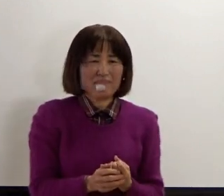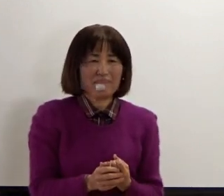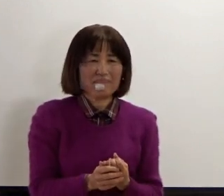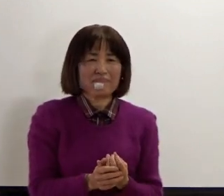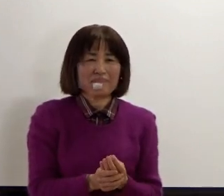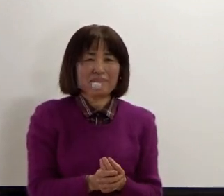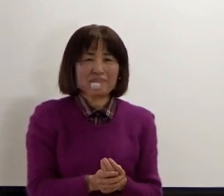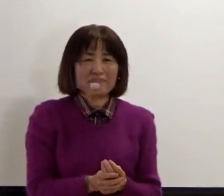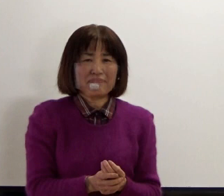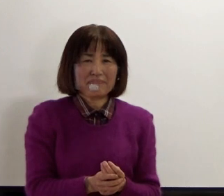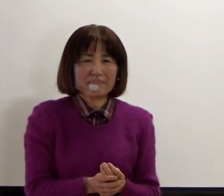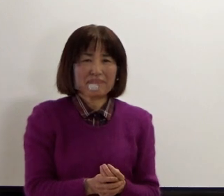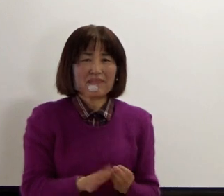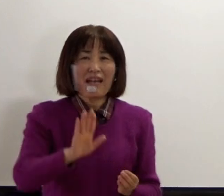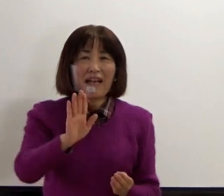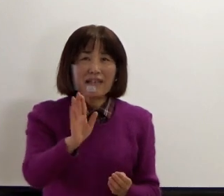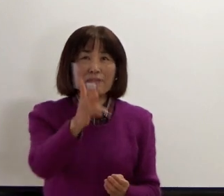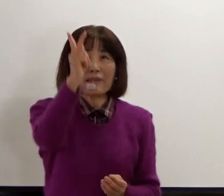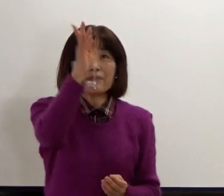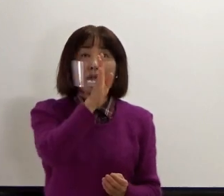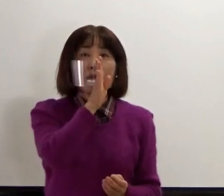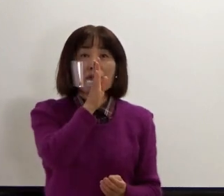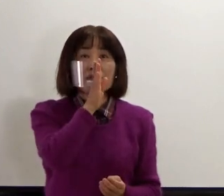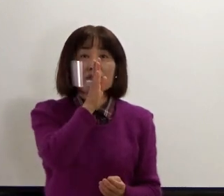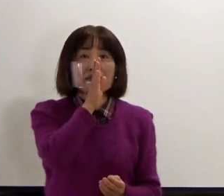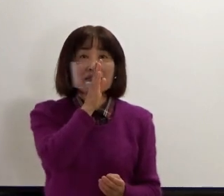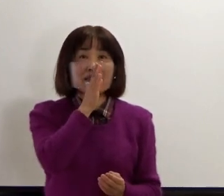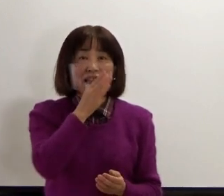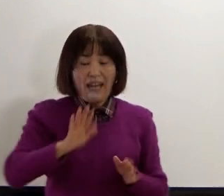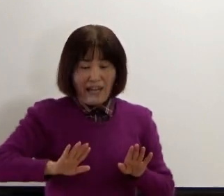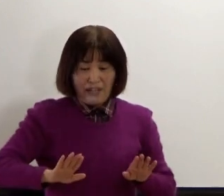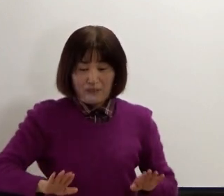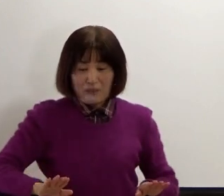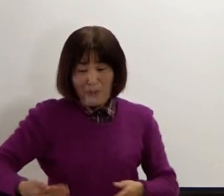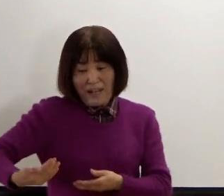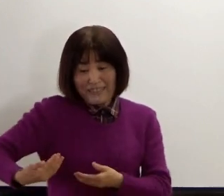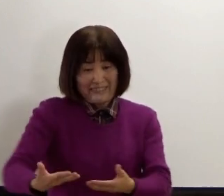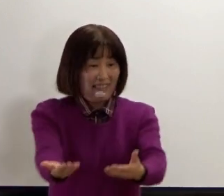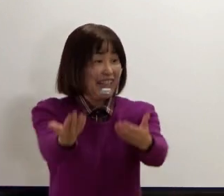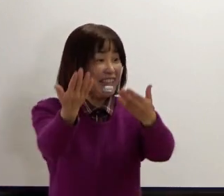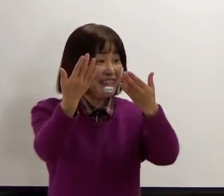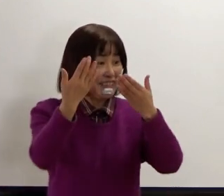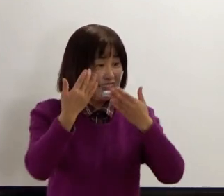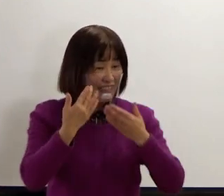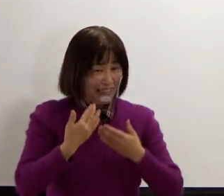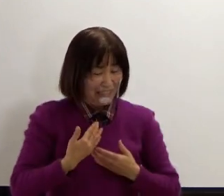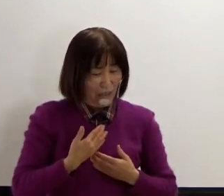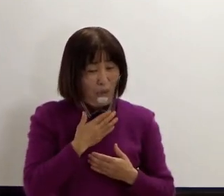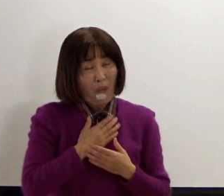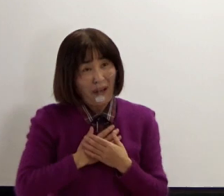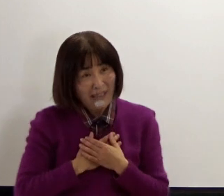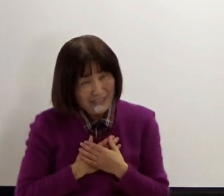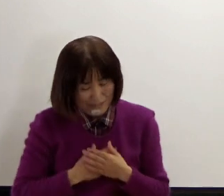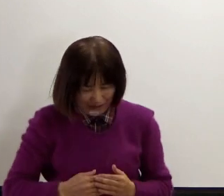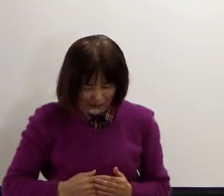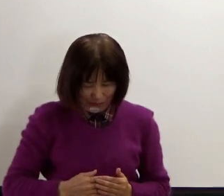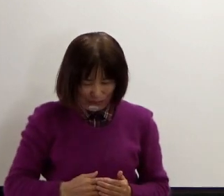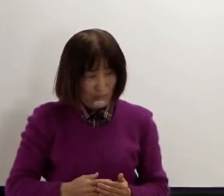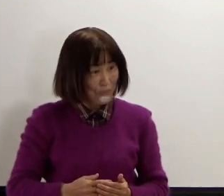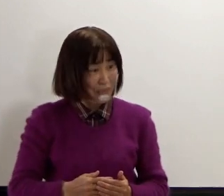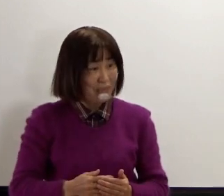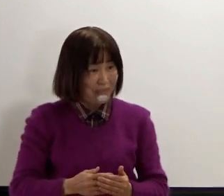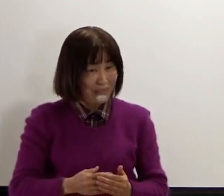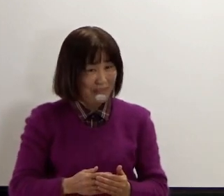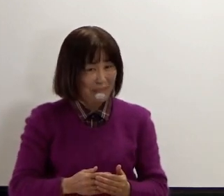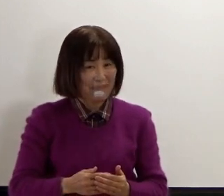って、喜ぶわけですね。でこの話はこれで終わりません。その次をちょっと